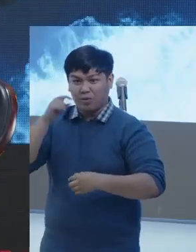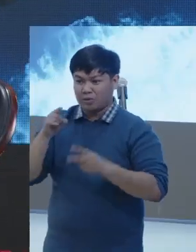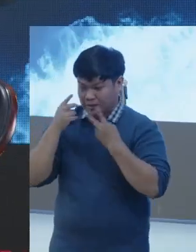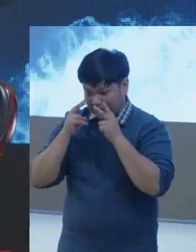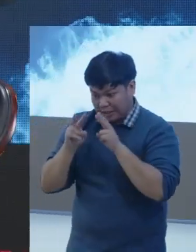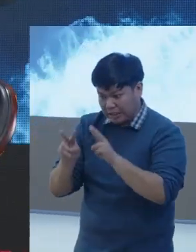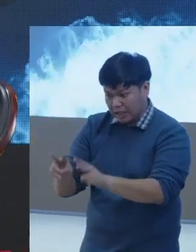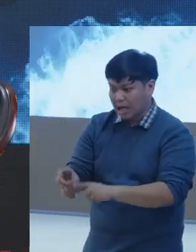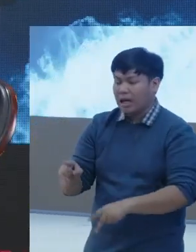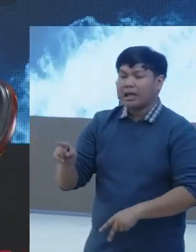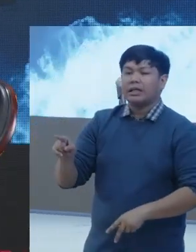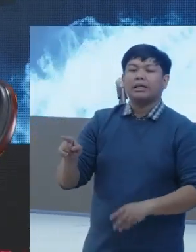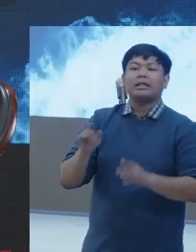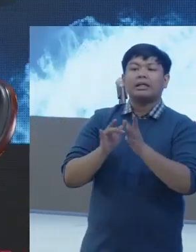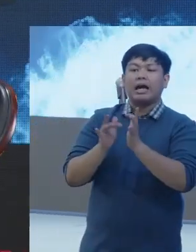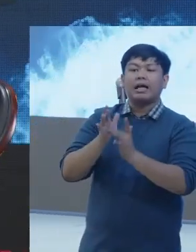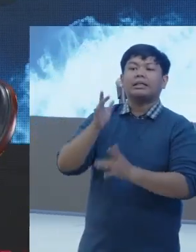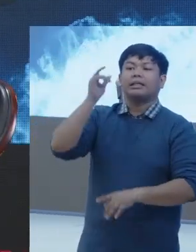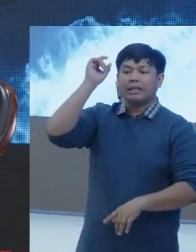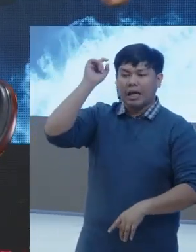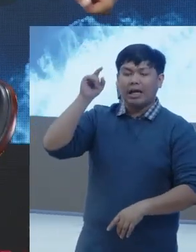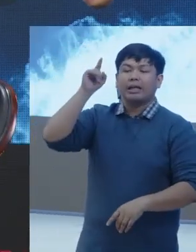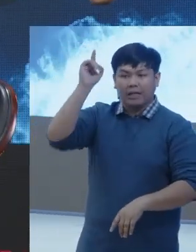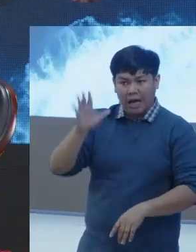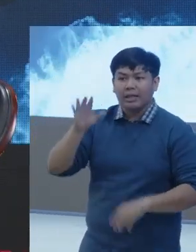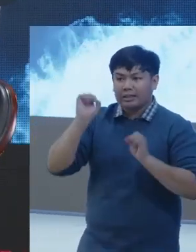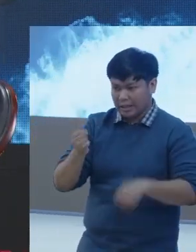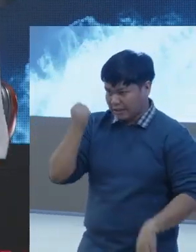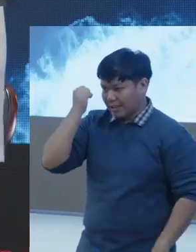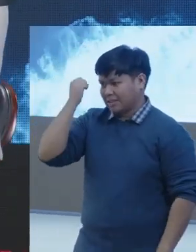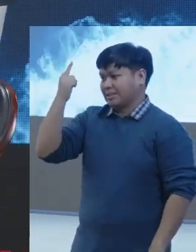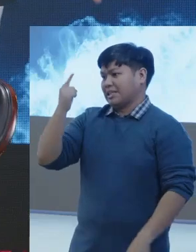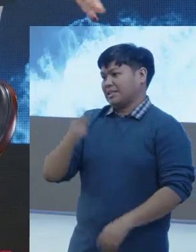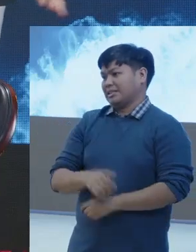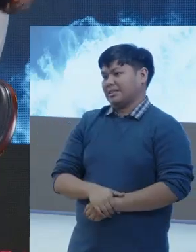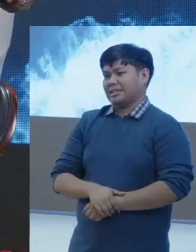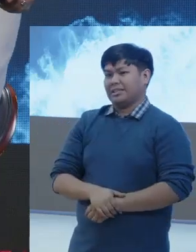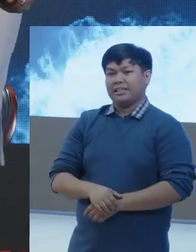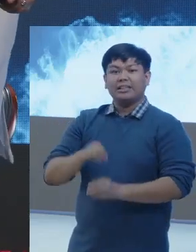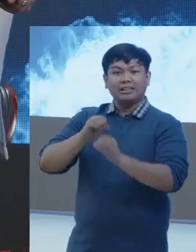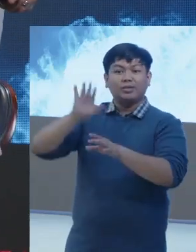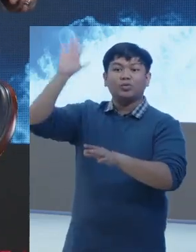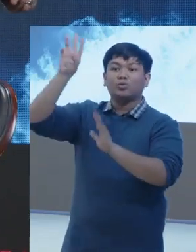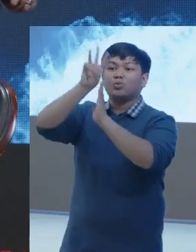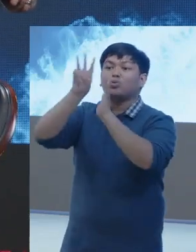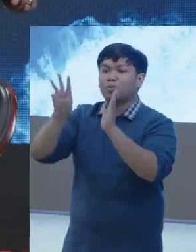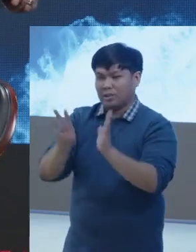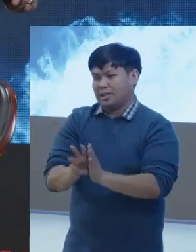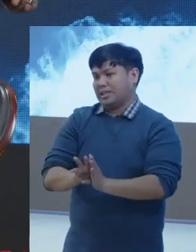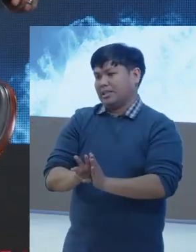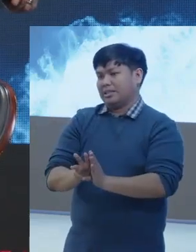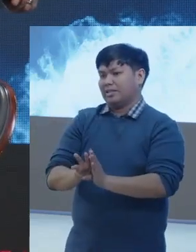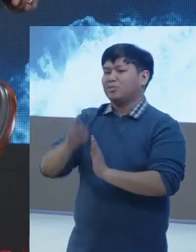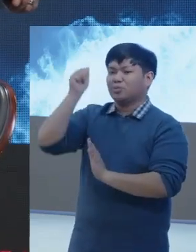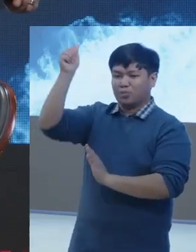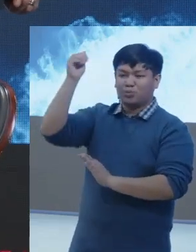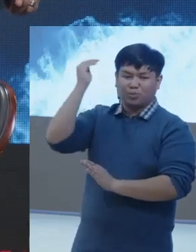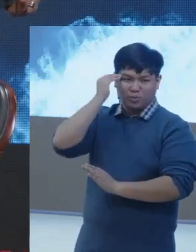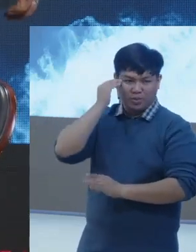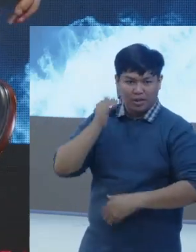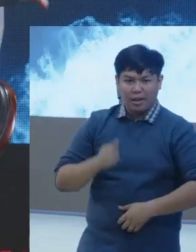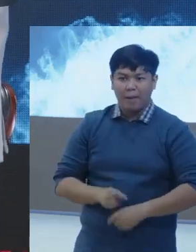can relent. Sinabi na niya yon. So nasa loob ng kalooban niya yon. Nasa loob ng will niya. Pero